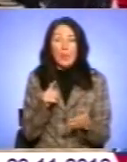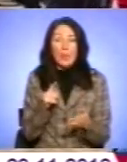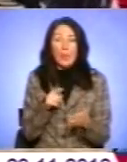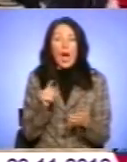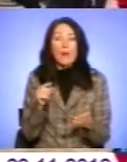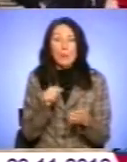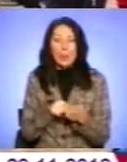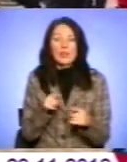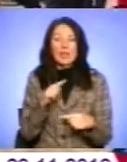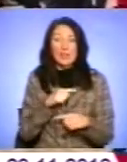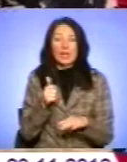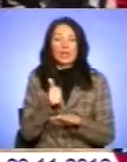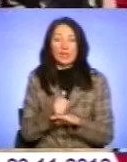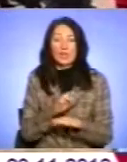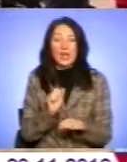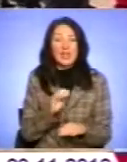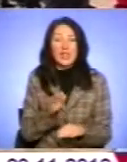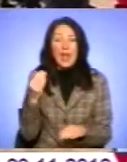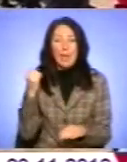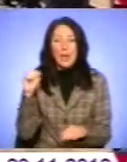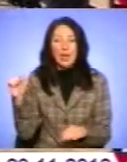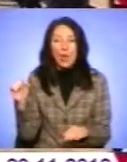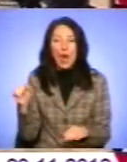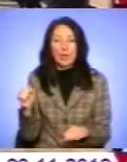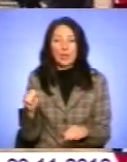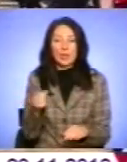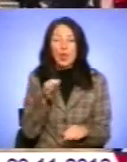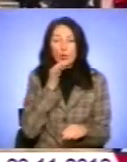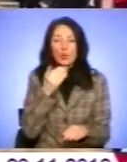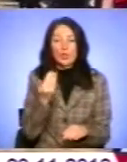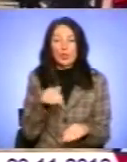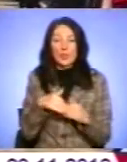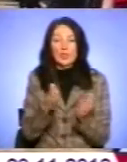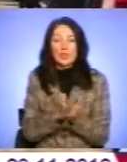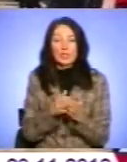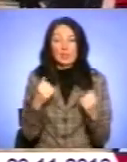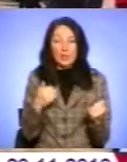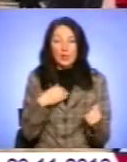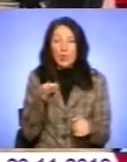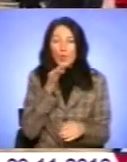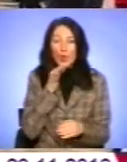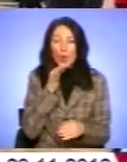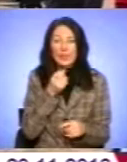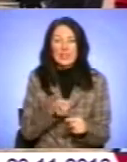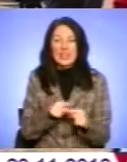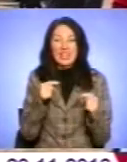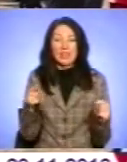Попасти в фінал найголовніше, а не перемога. Подобається тобі взагалі? Мені подобається. Які